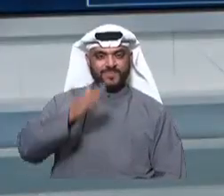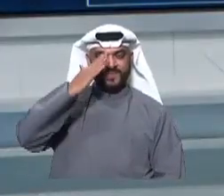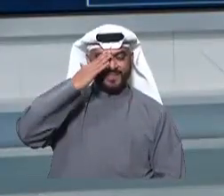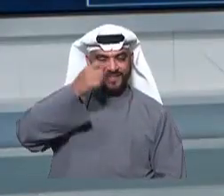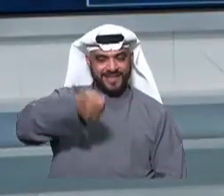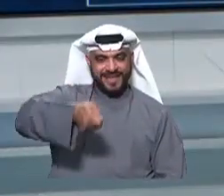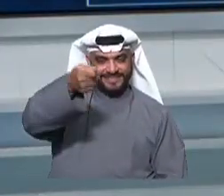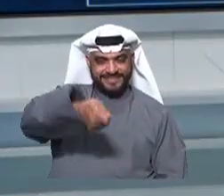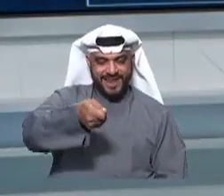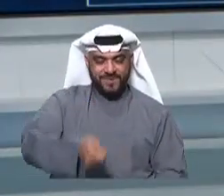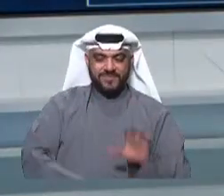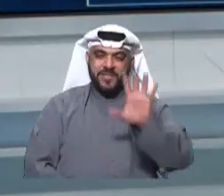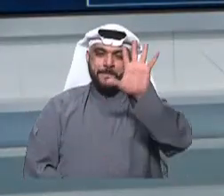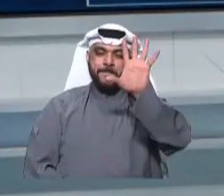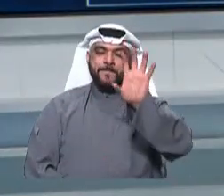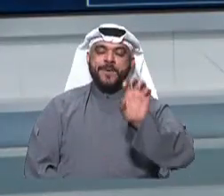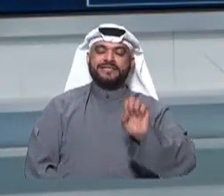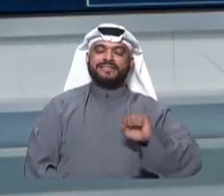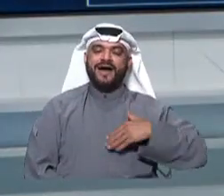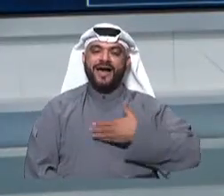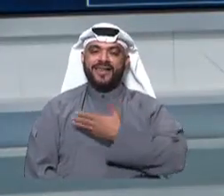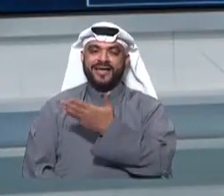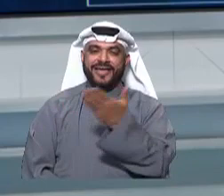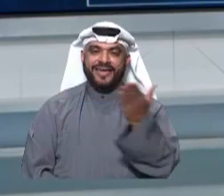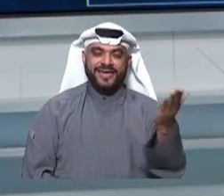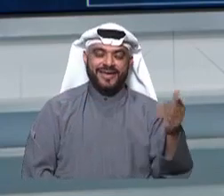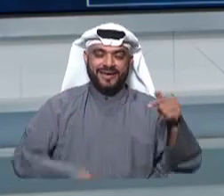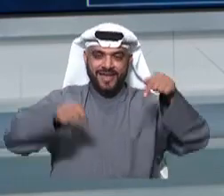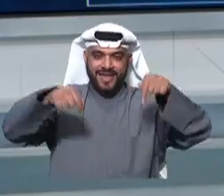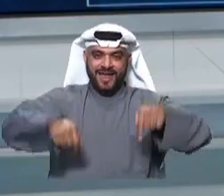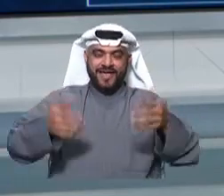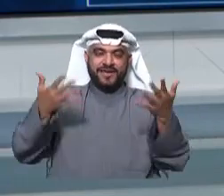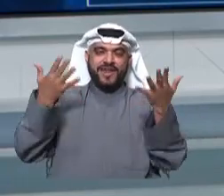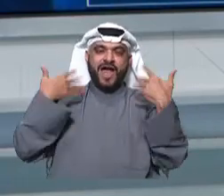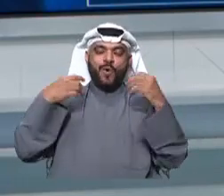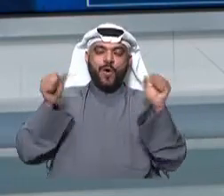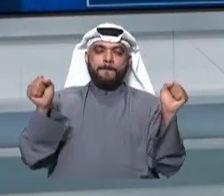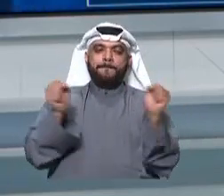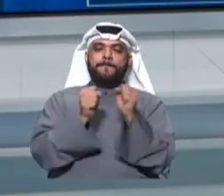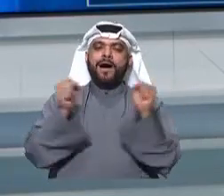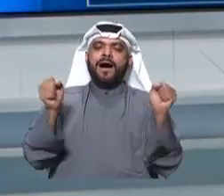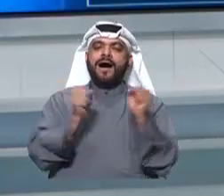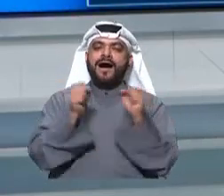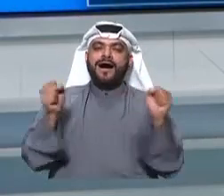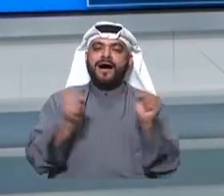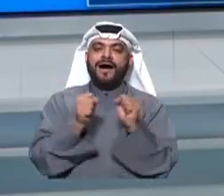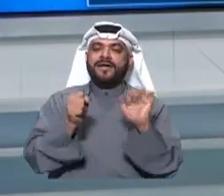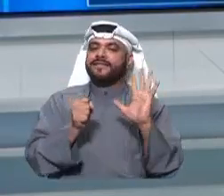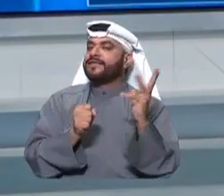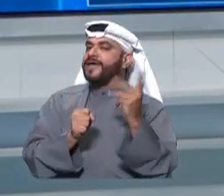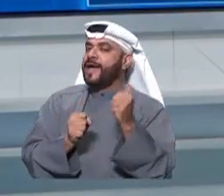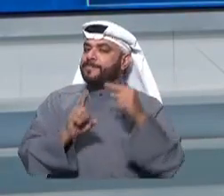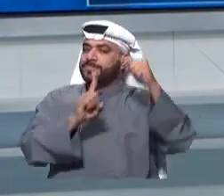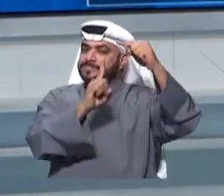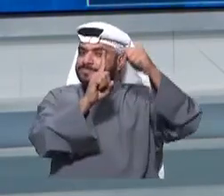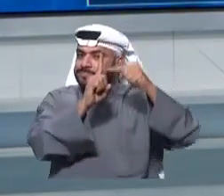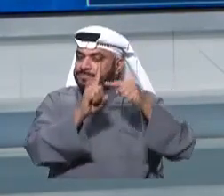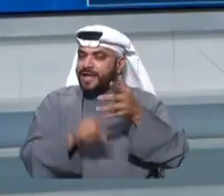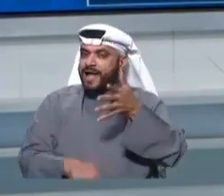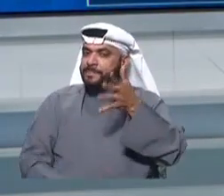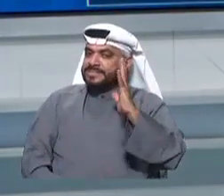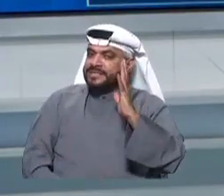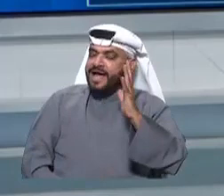مسي عليكم الخير أعزائي المشاهدين. الأجواء الحالية أجواء باردة، وتصل درجات الحرارة حاليا في معظم المناطق ما بين 15